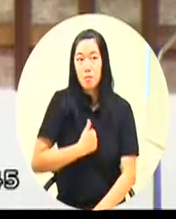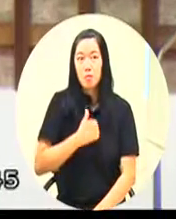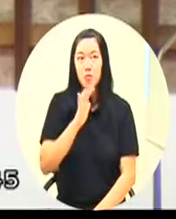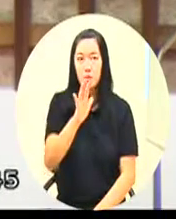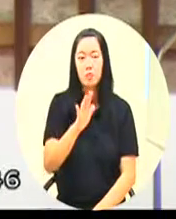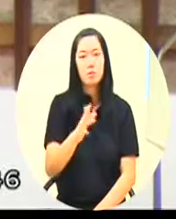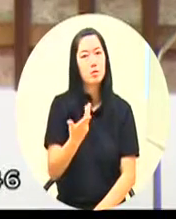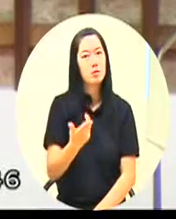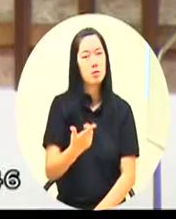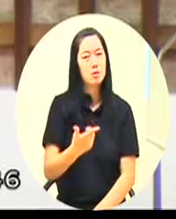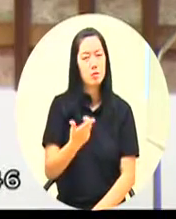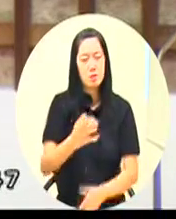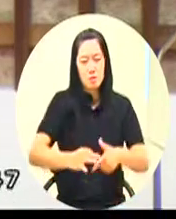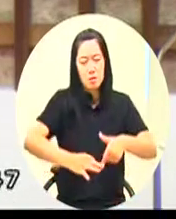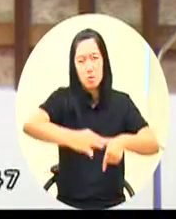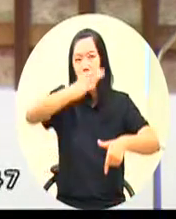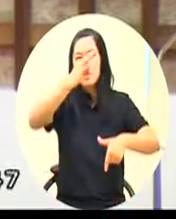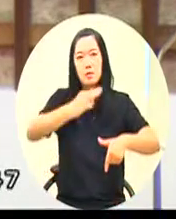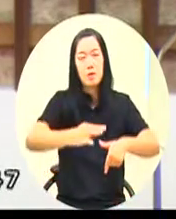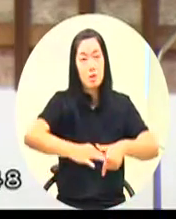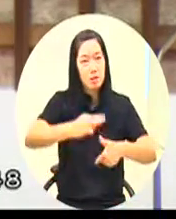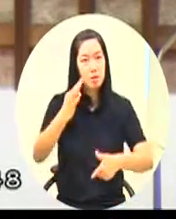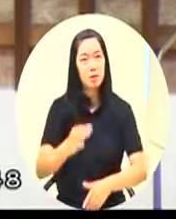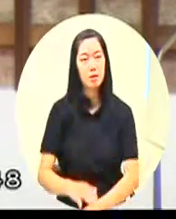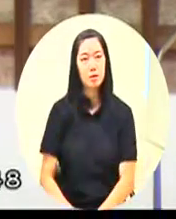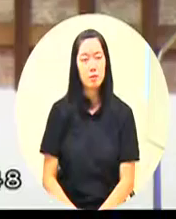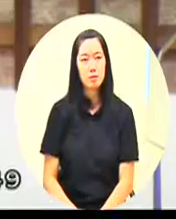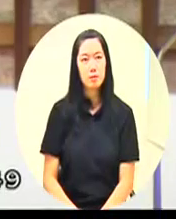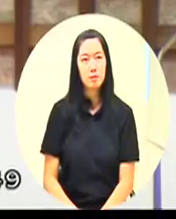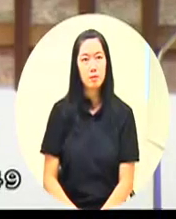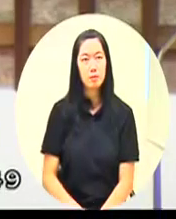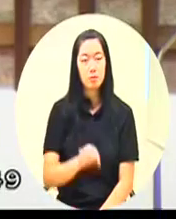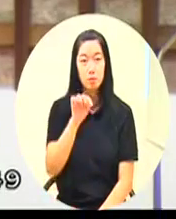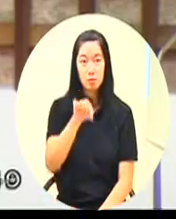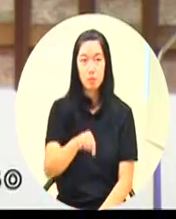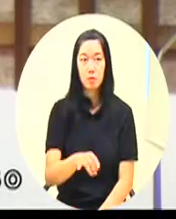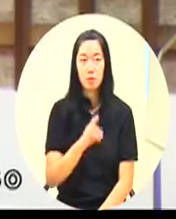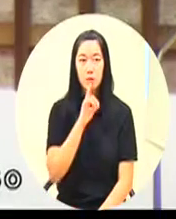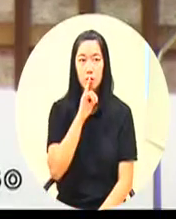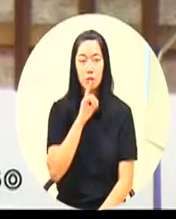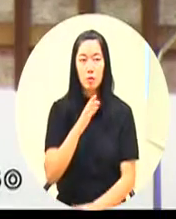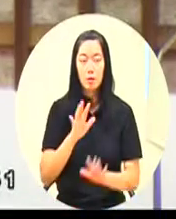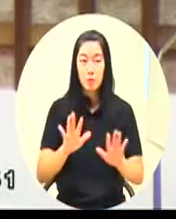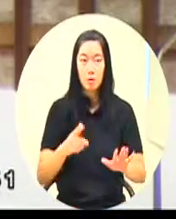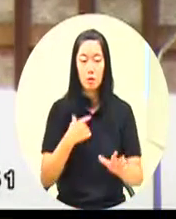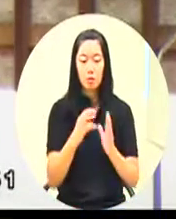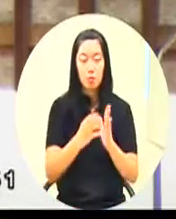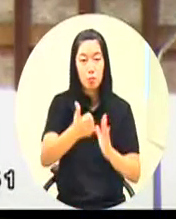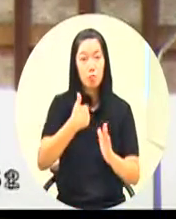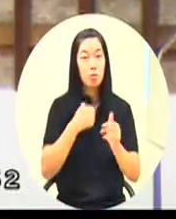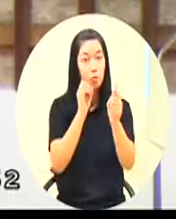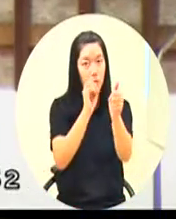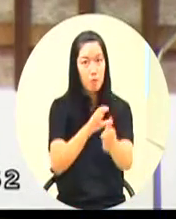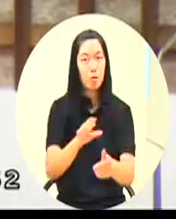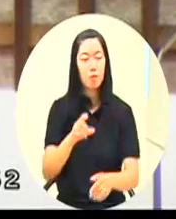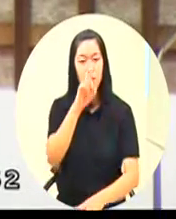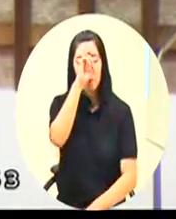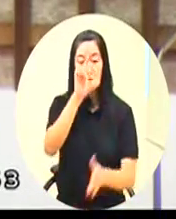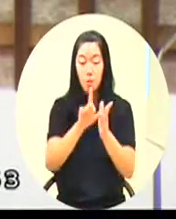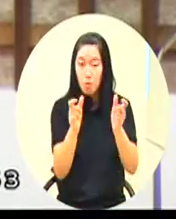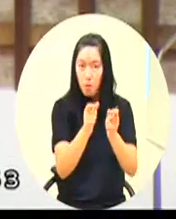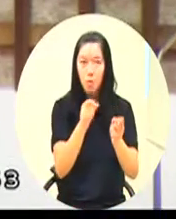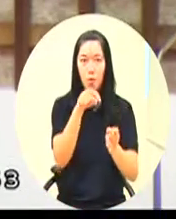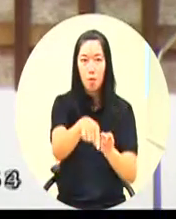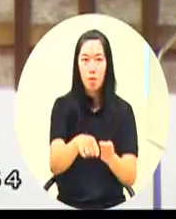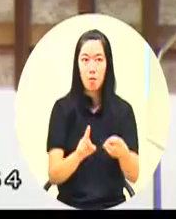无价的， 是， 对不对？你只是在这个上面来做打转。局长，最短的时间针对你的